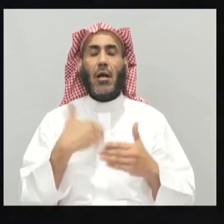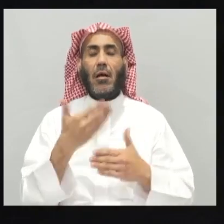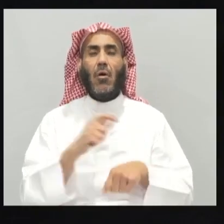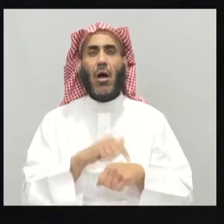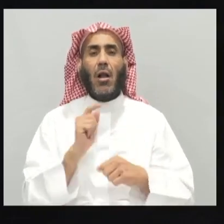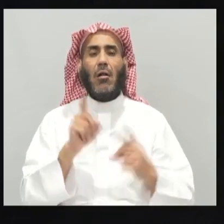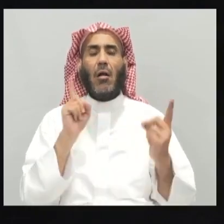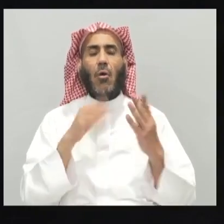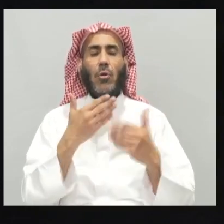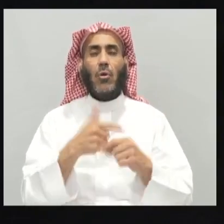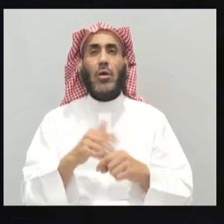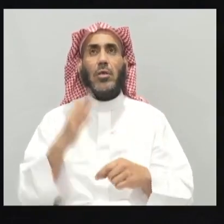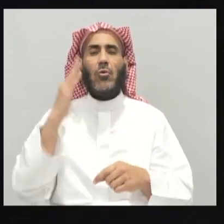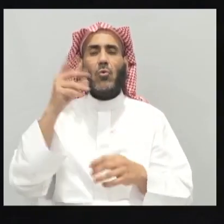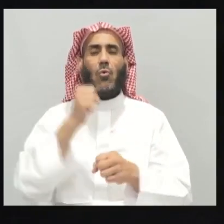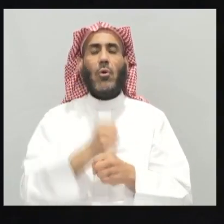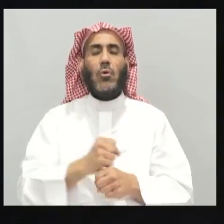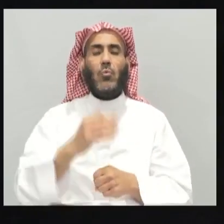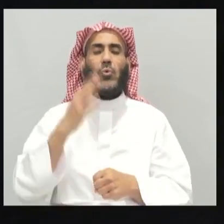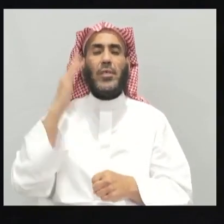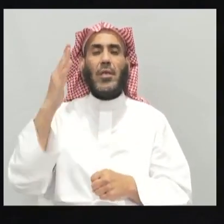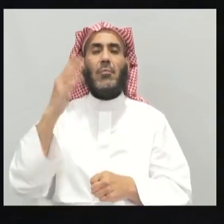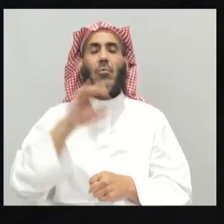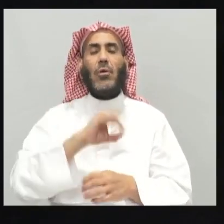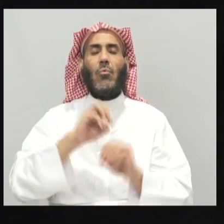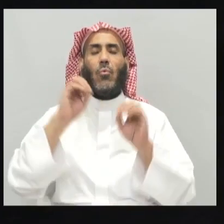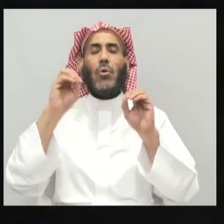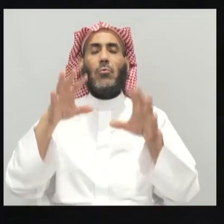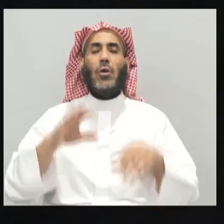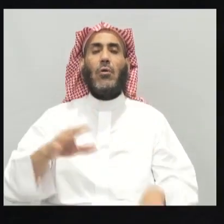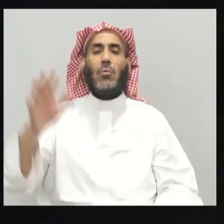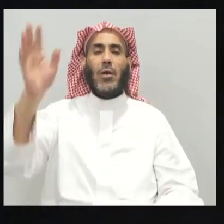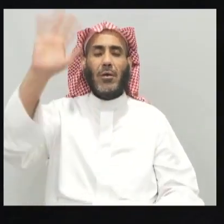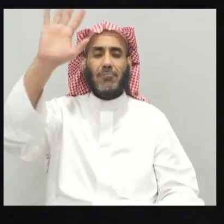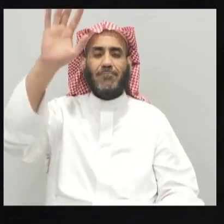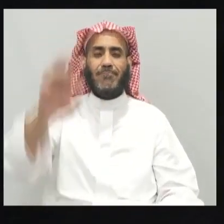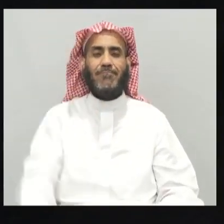أخرى، أستودعكم الله، والسلام عليكم ورحمة الله وبركاته.